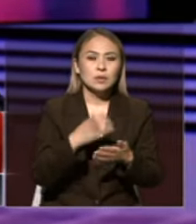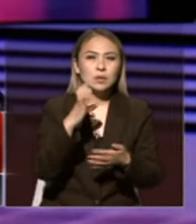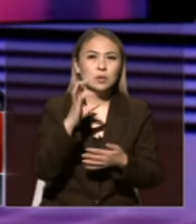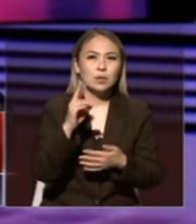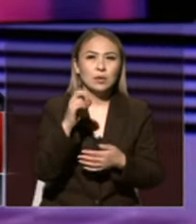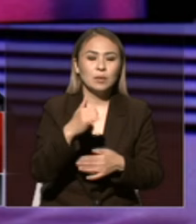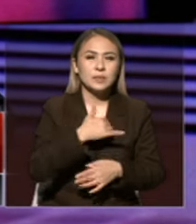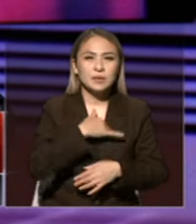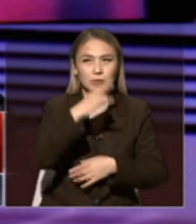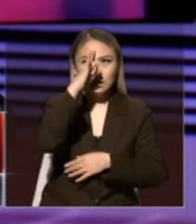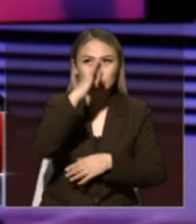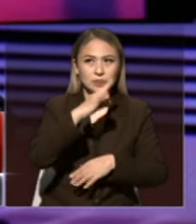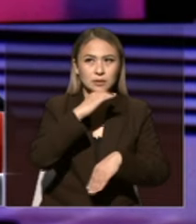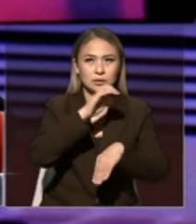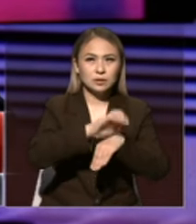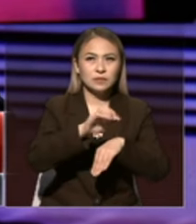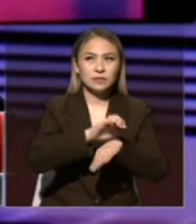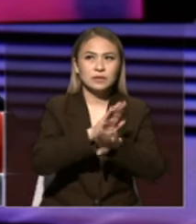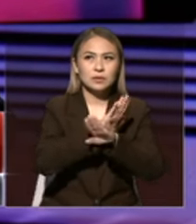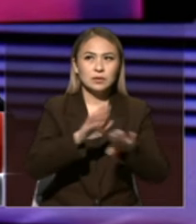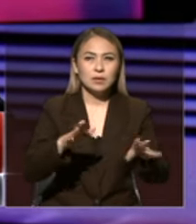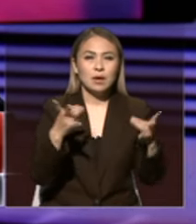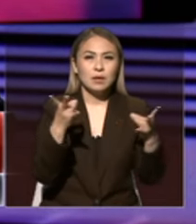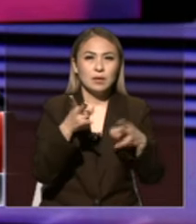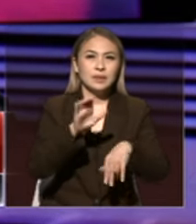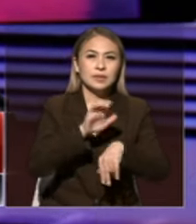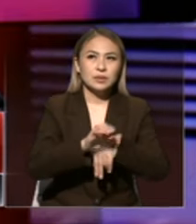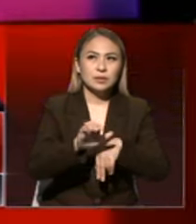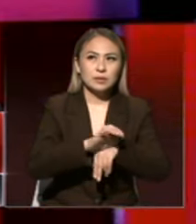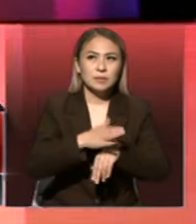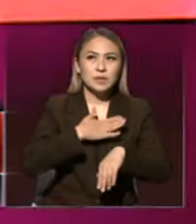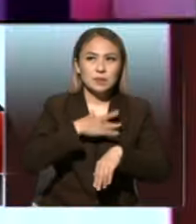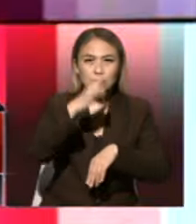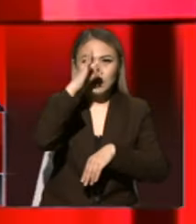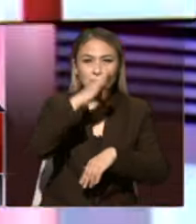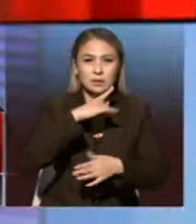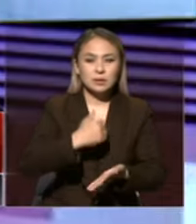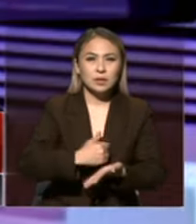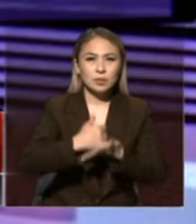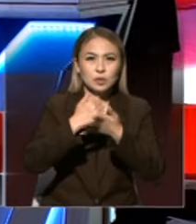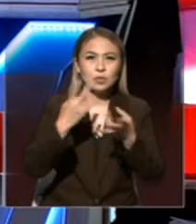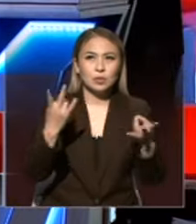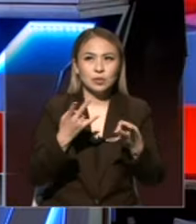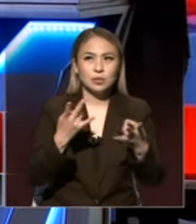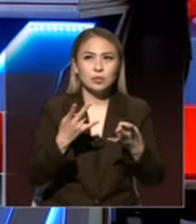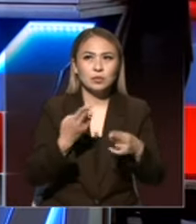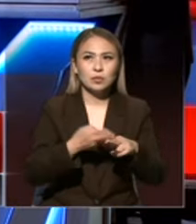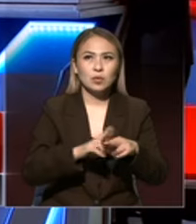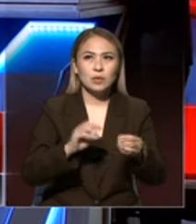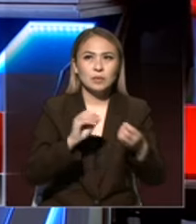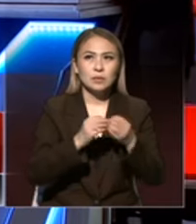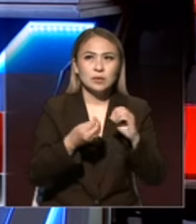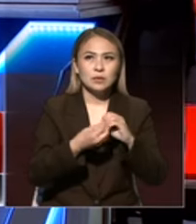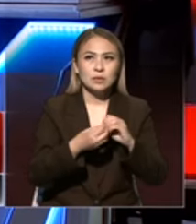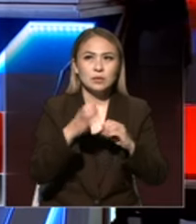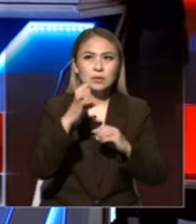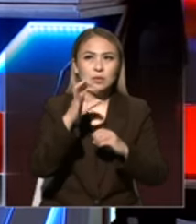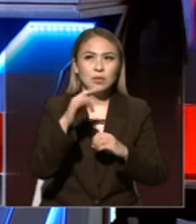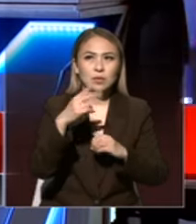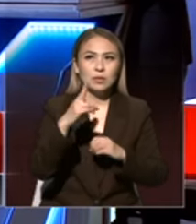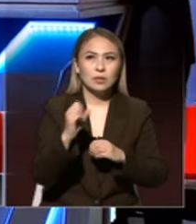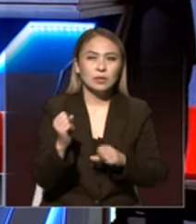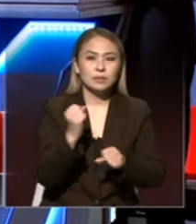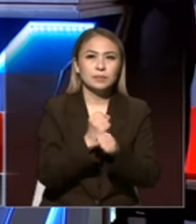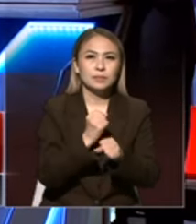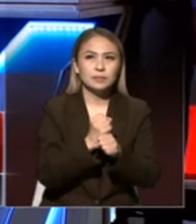Қазақстанда шықпайды. Ал енді шығаруымыз керек. Біз қазақ деген намысымыз болу керек қой. Мәселен, сол соқаның ана лемік деген